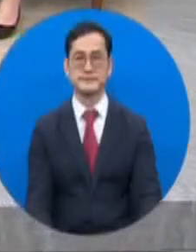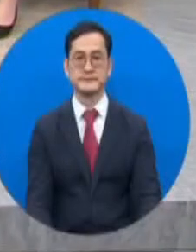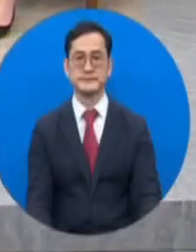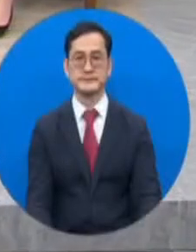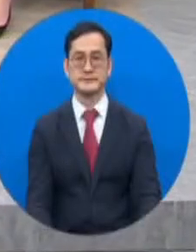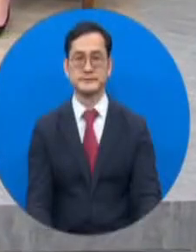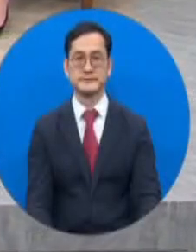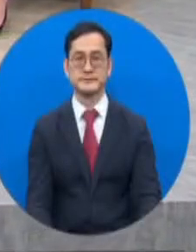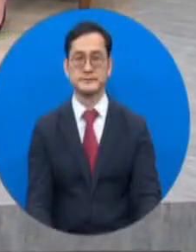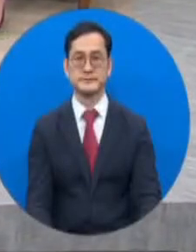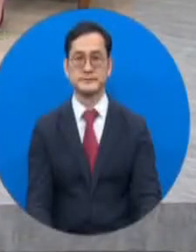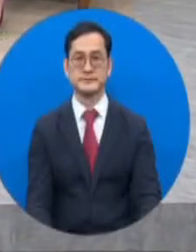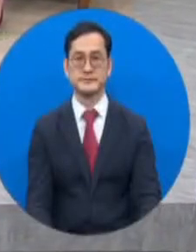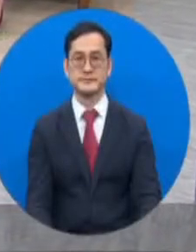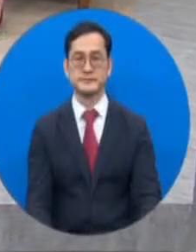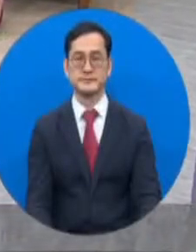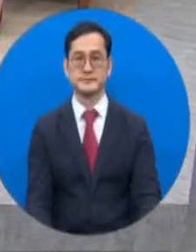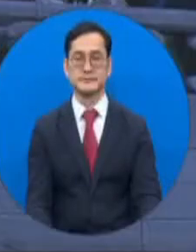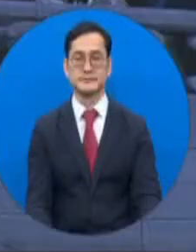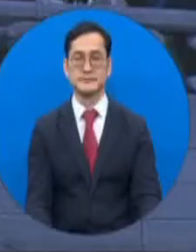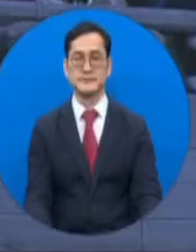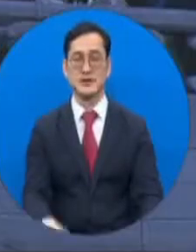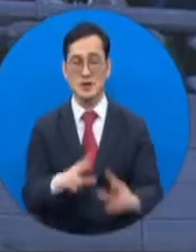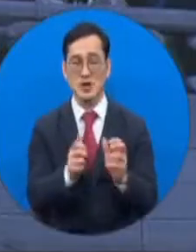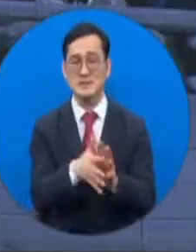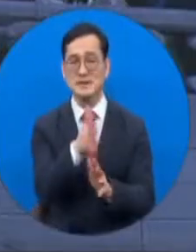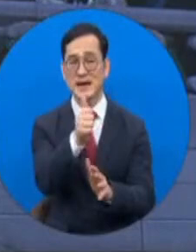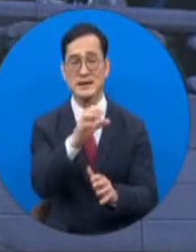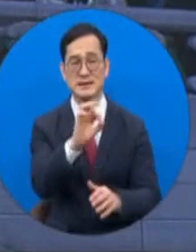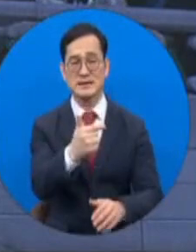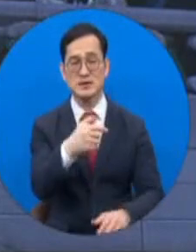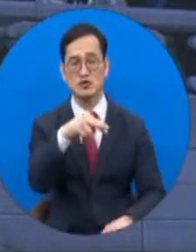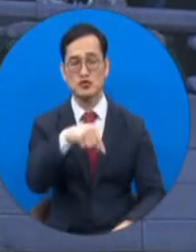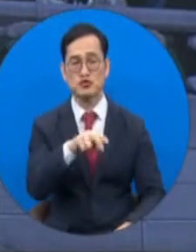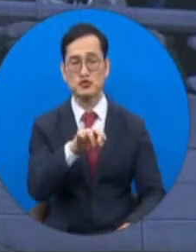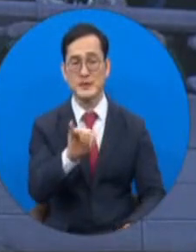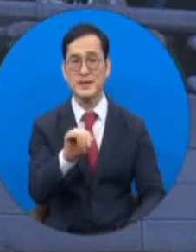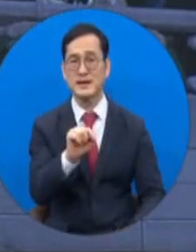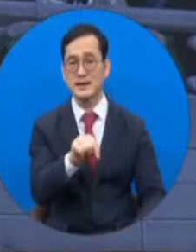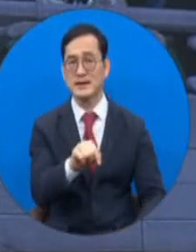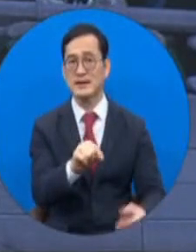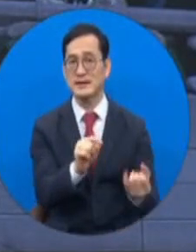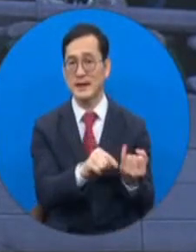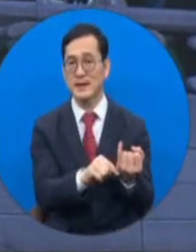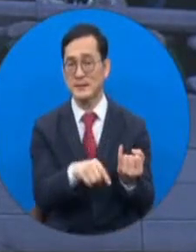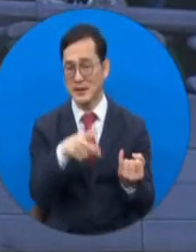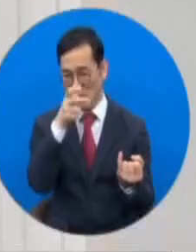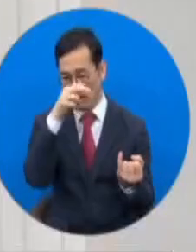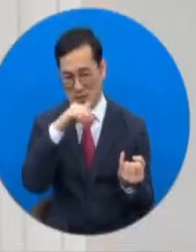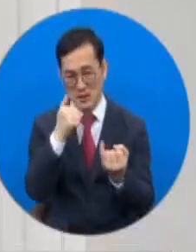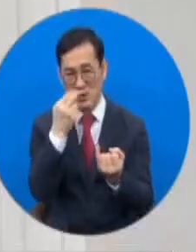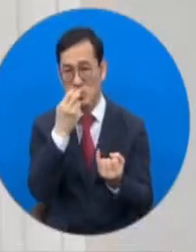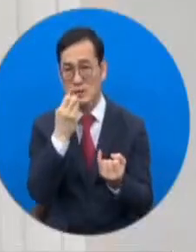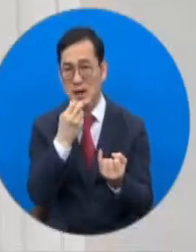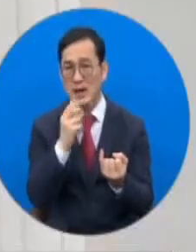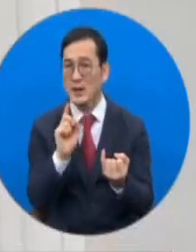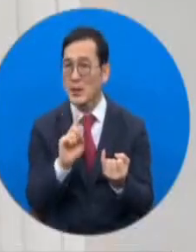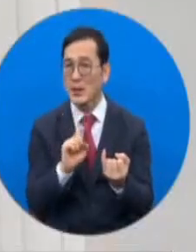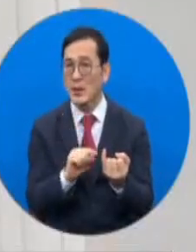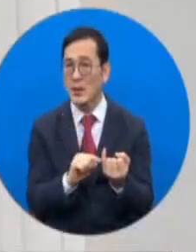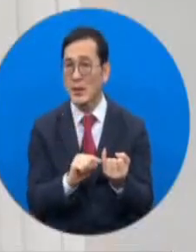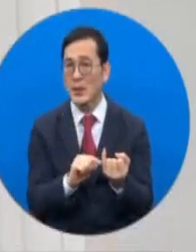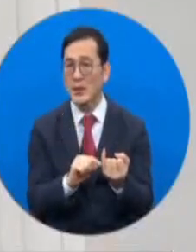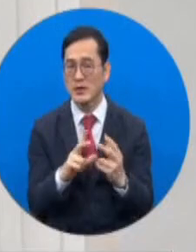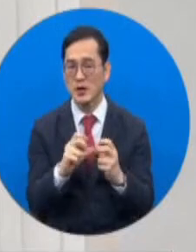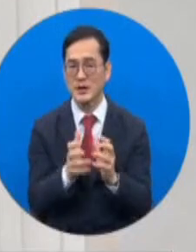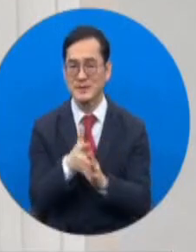자, 김수인 교수님, 이번에는 은수미 시장, 성남시장이 또 어떤 혐의로 어떤 조사를 받은 겁니까? 은수미 시장이 성남시장 이제